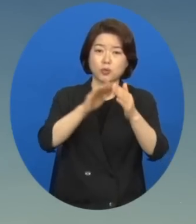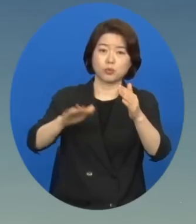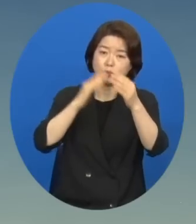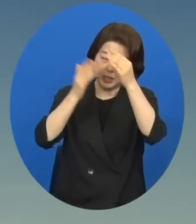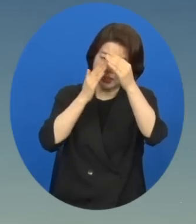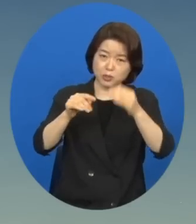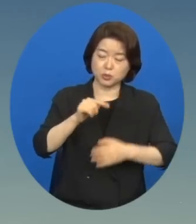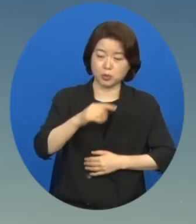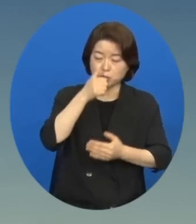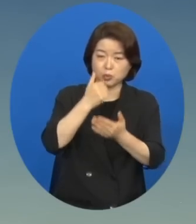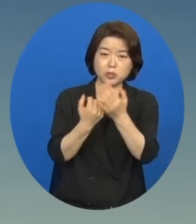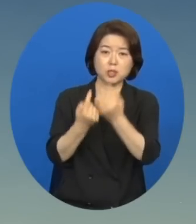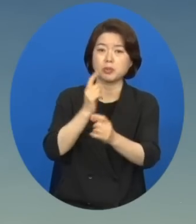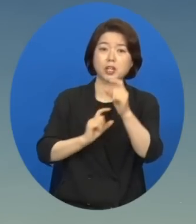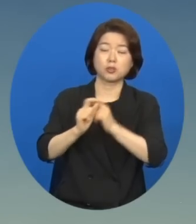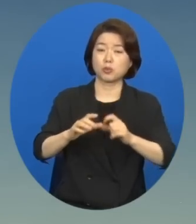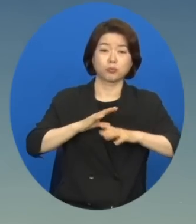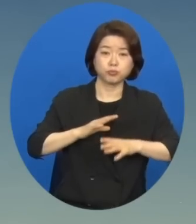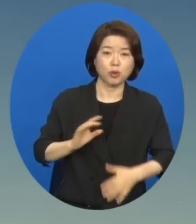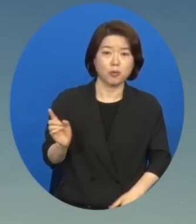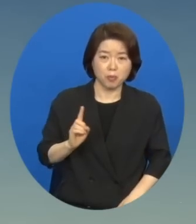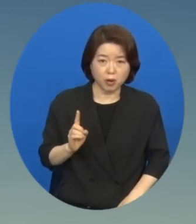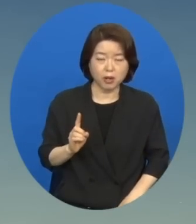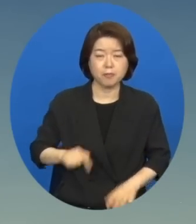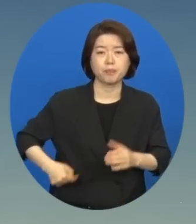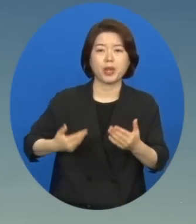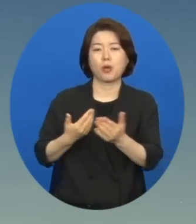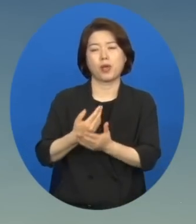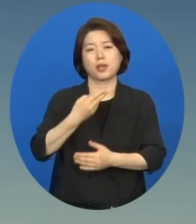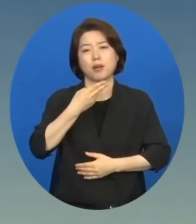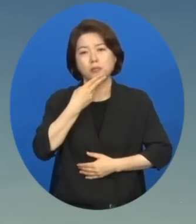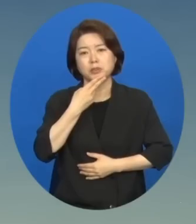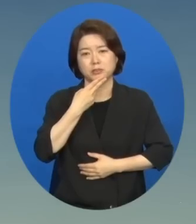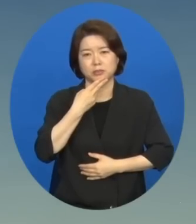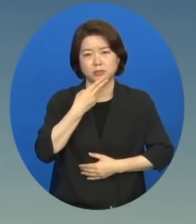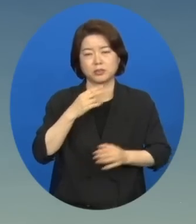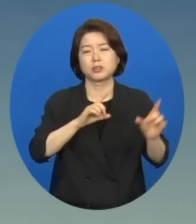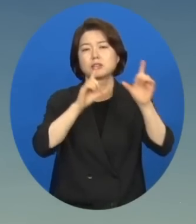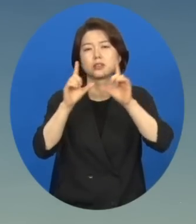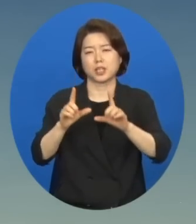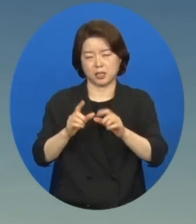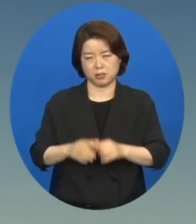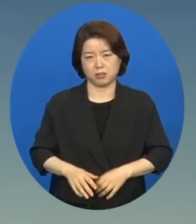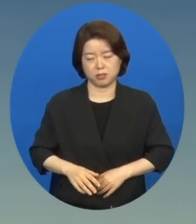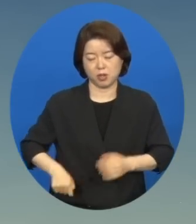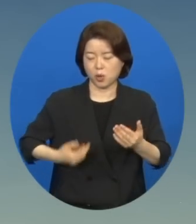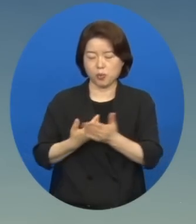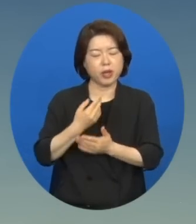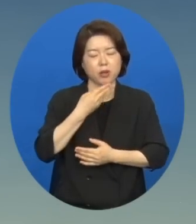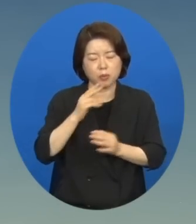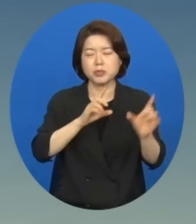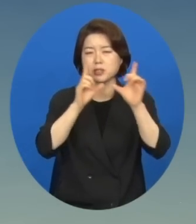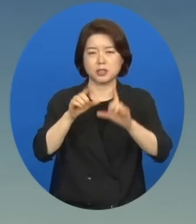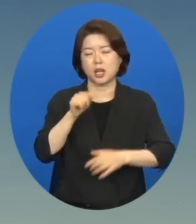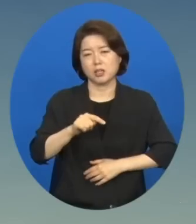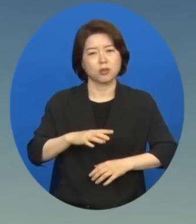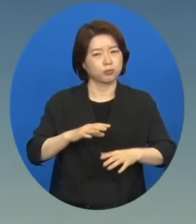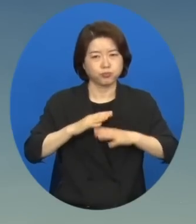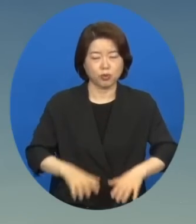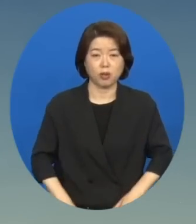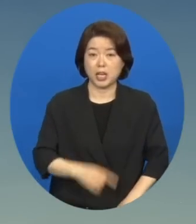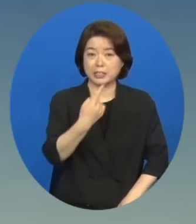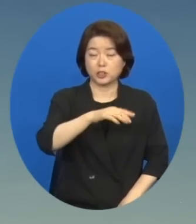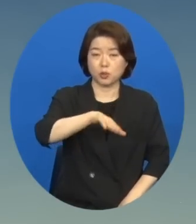성도들에게 죄보다 더 무서운 것은 무엇이냐면 회개하지 않고 사는 거예요. 회개하지 않고 사는 거예요.